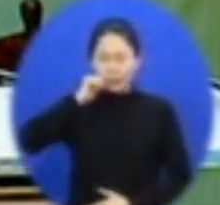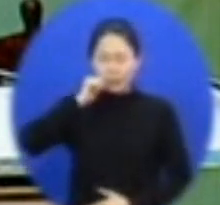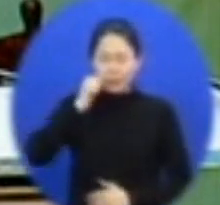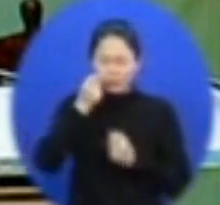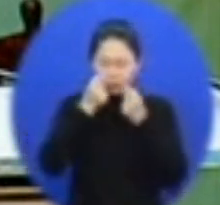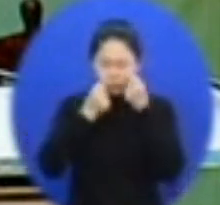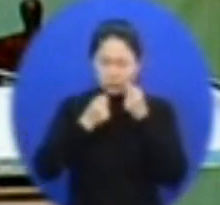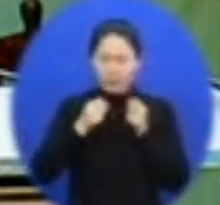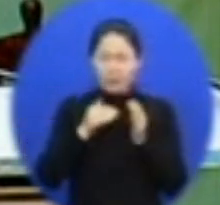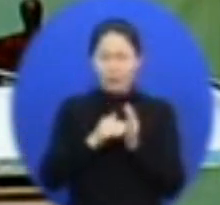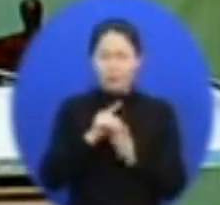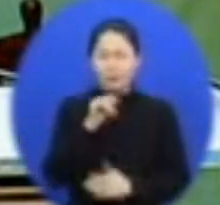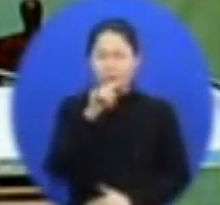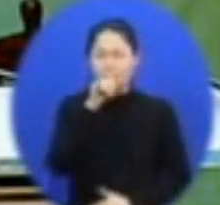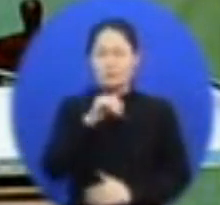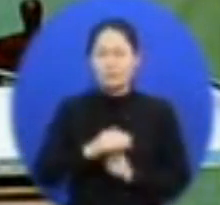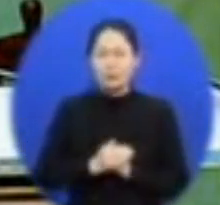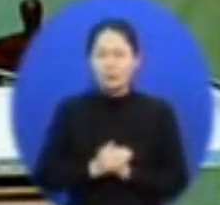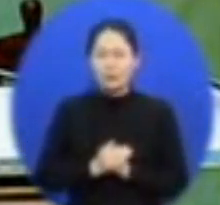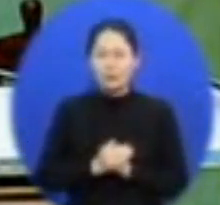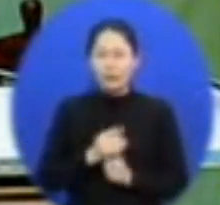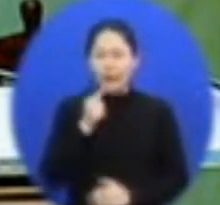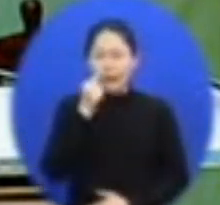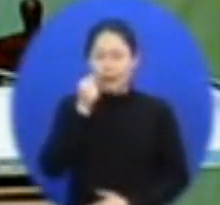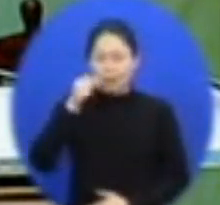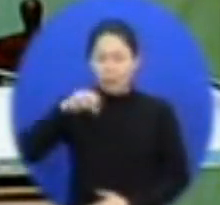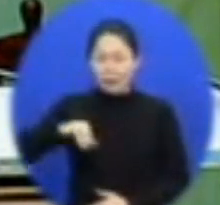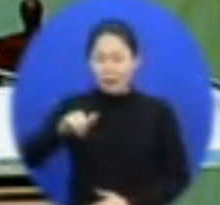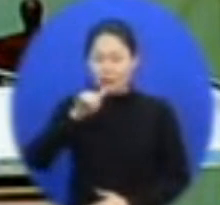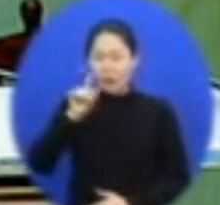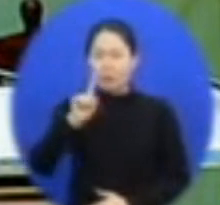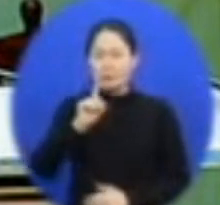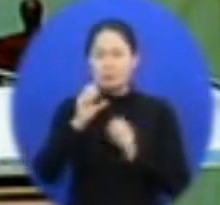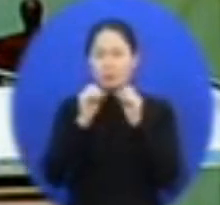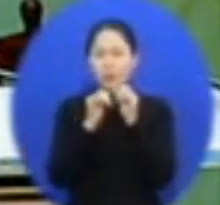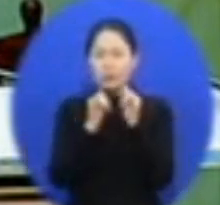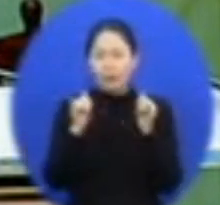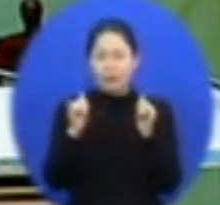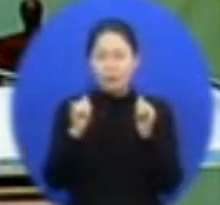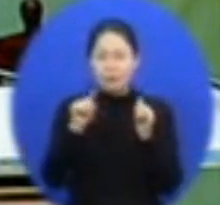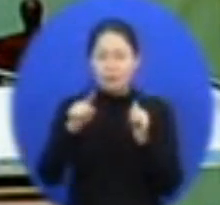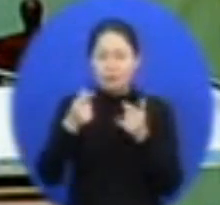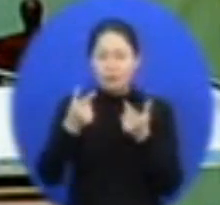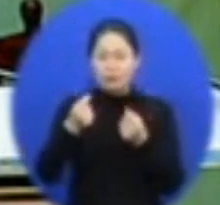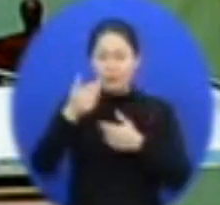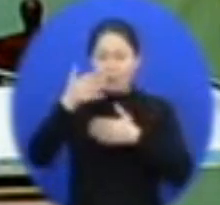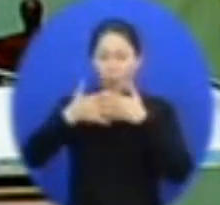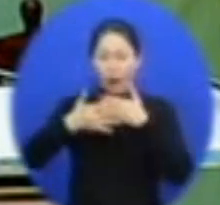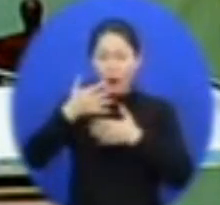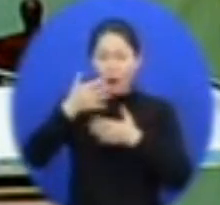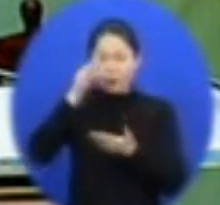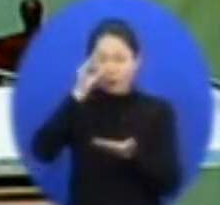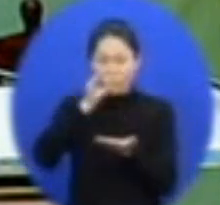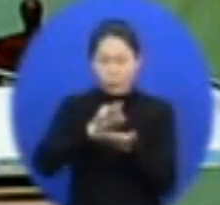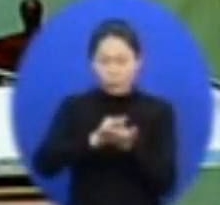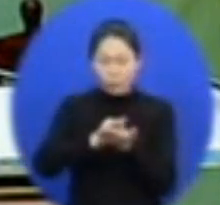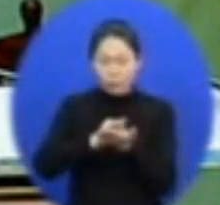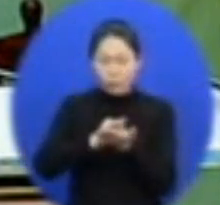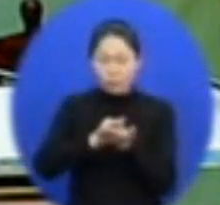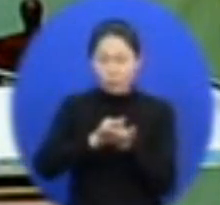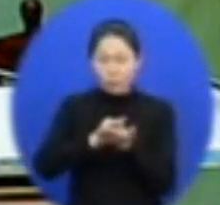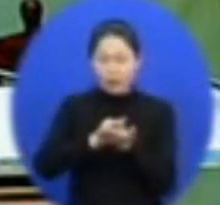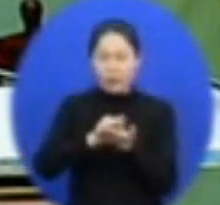했습니다 일본에 있는 어느 선교사님은 그 패션오브크라이스트 란 영화를 3가 적에게 보여줄 수